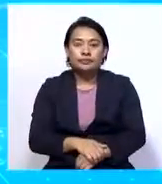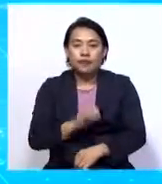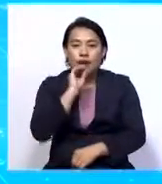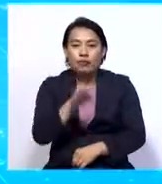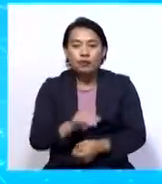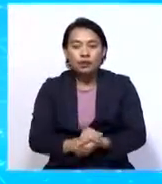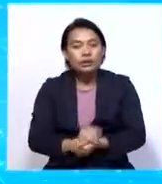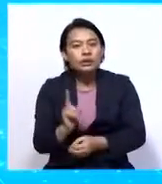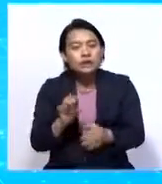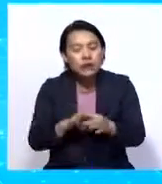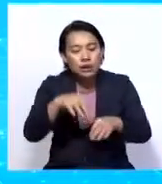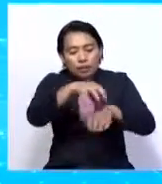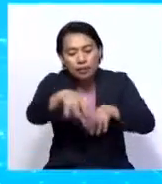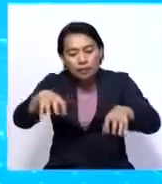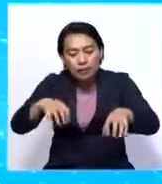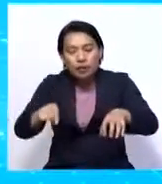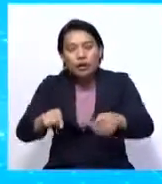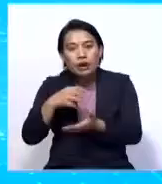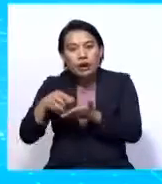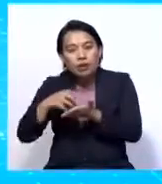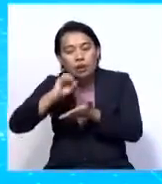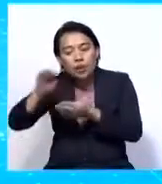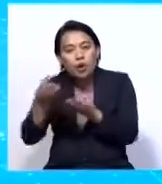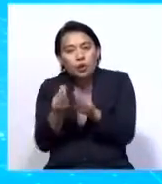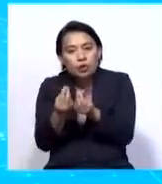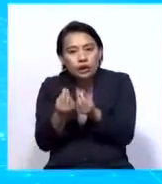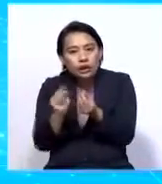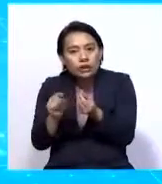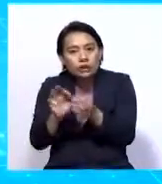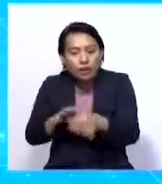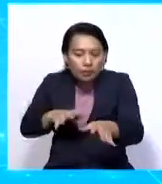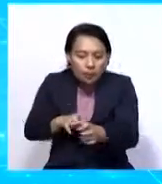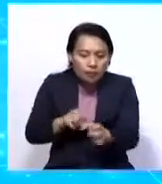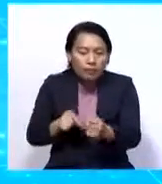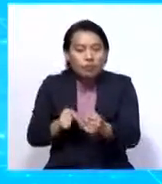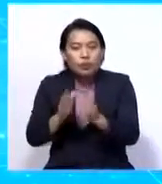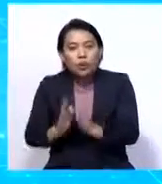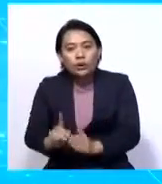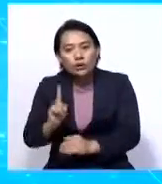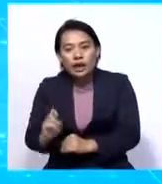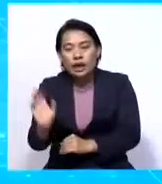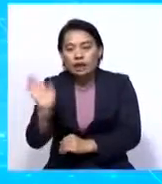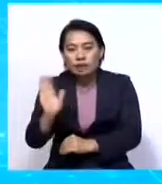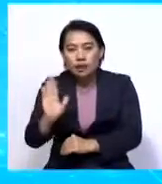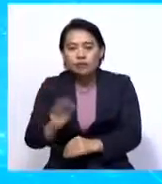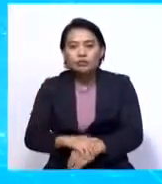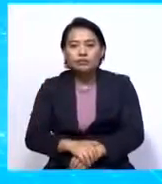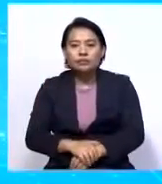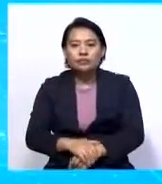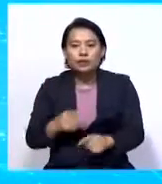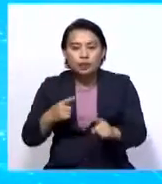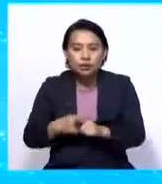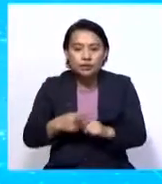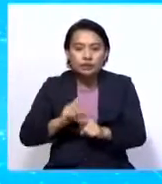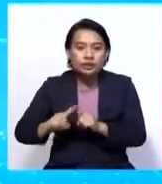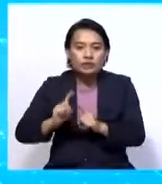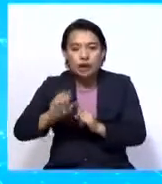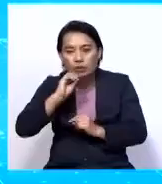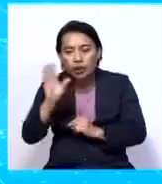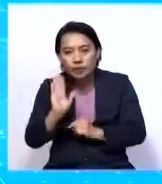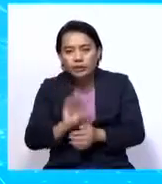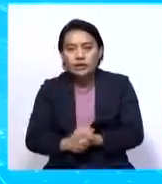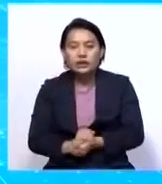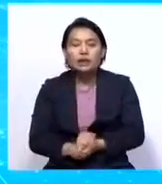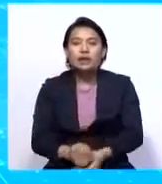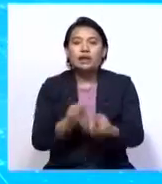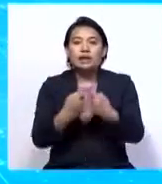ำชับไม่ต้องการให้หน่วยงานต่างๆเนี่ยมีการรายงานแต่เพียงตัวเลขสถิติอุบัติเหตุแล้วก็จำนวนผู้เสียชีวิตหรือว่าบาดเจ็บเท่านั้นแต่ว่